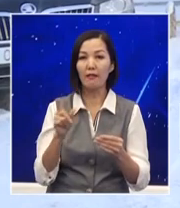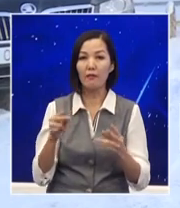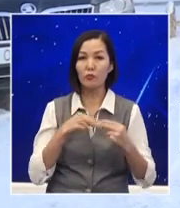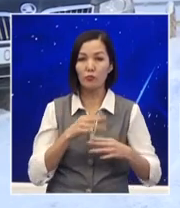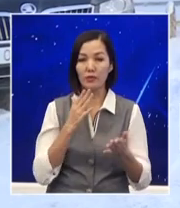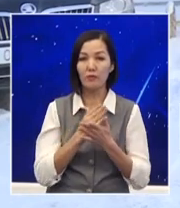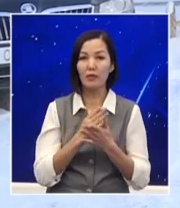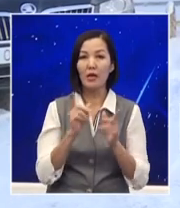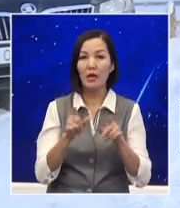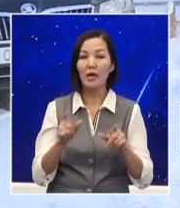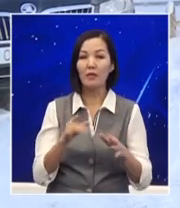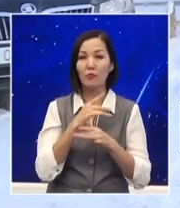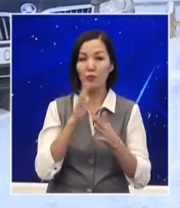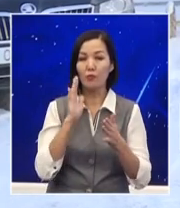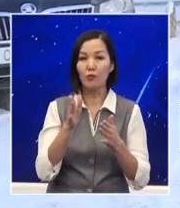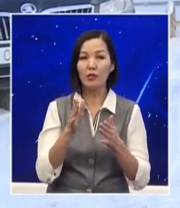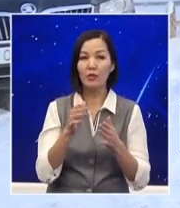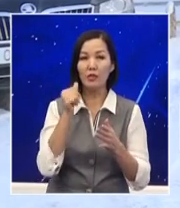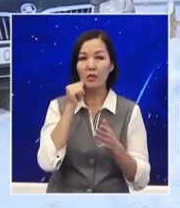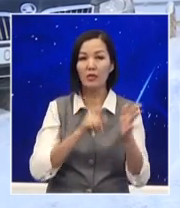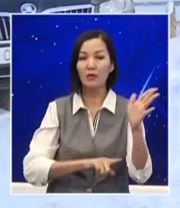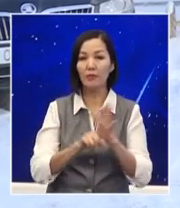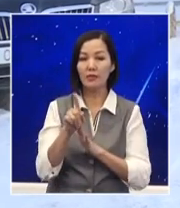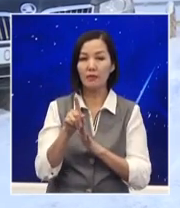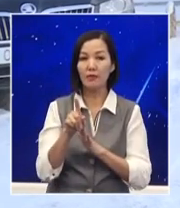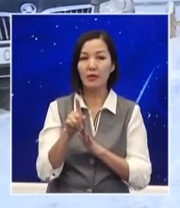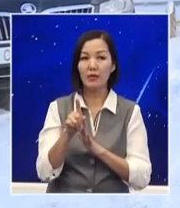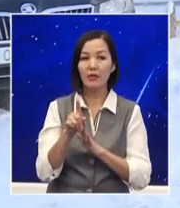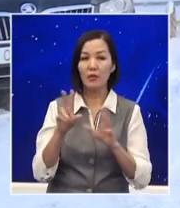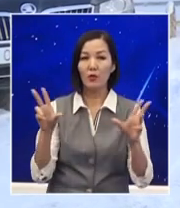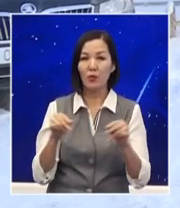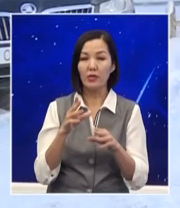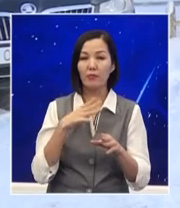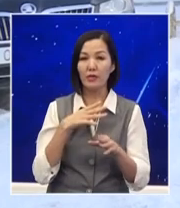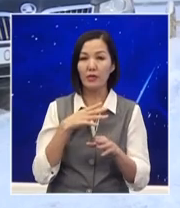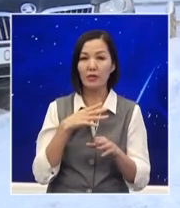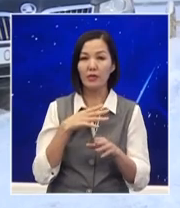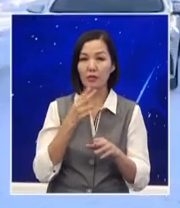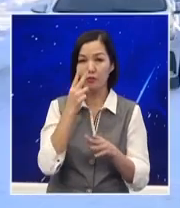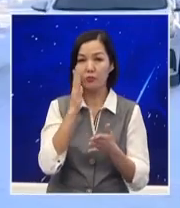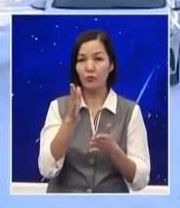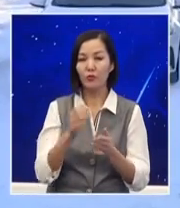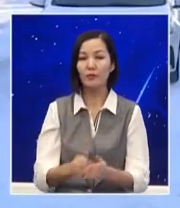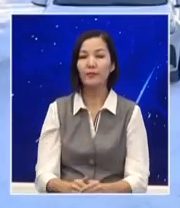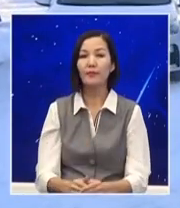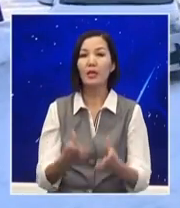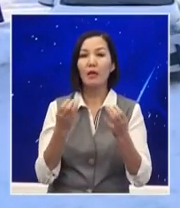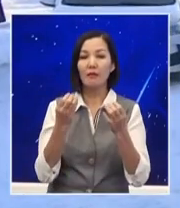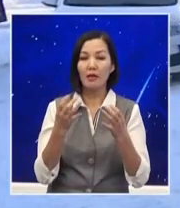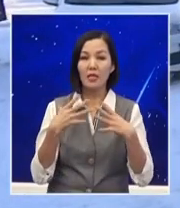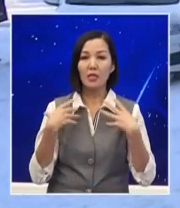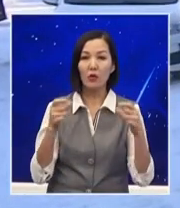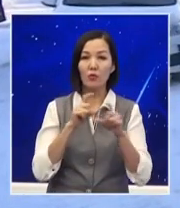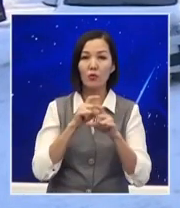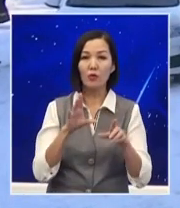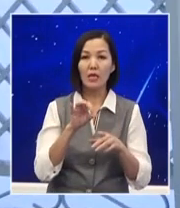Оны адамдарды көбейтеді қазір. Ертеңнен бастап солай уәде берген. Енді көреміз қалай. Тағы бір сауықтыру шынықтыру